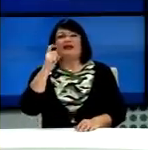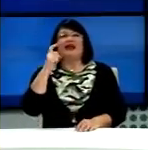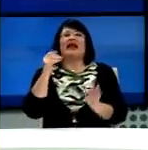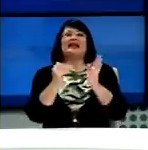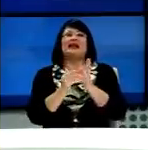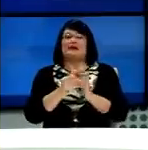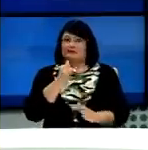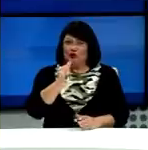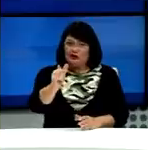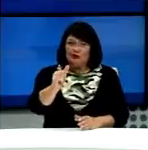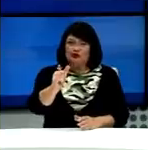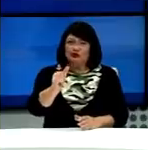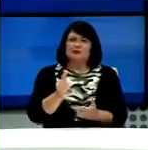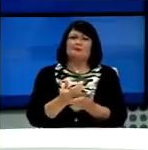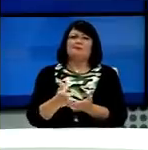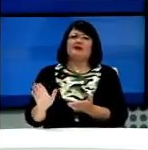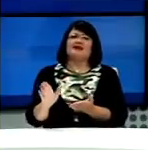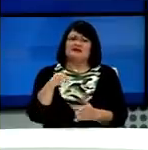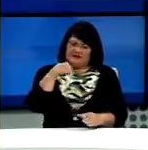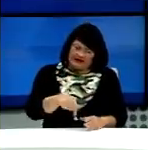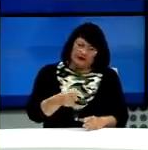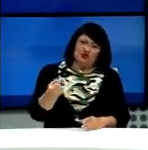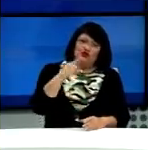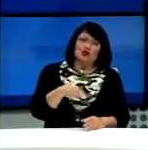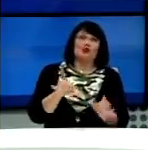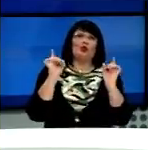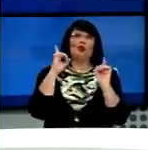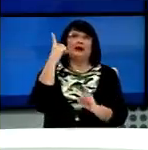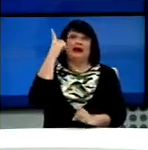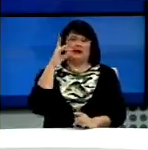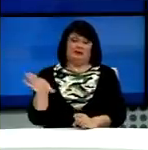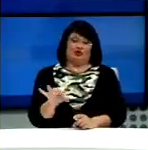10.500 μόνιμες. Η μισή φέτος και η μισή του χρόνου δεν προσλαμβάνεται κανένα.